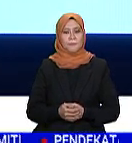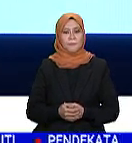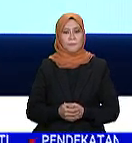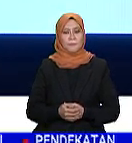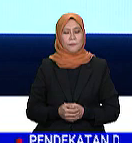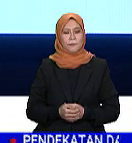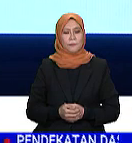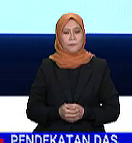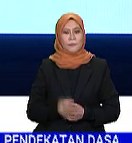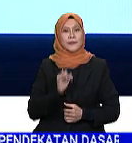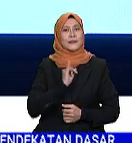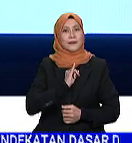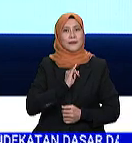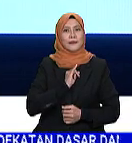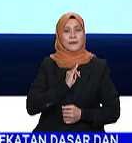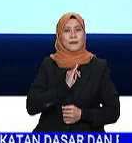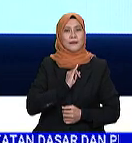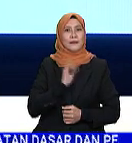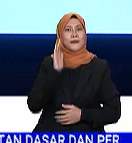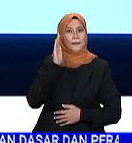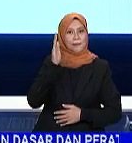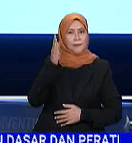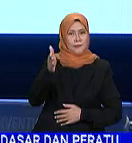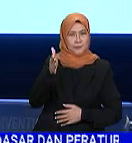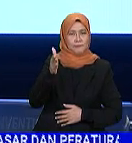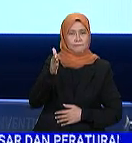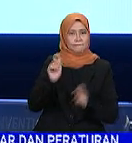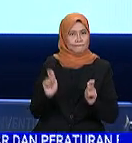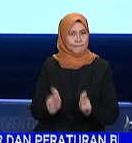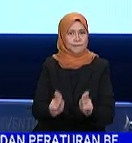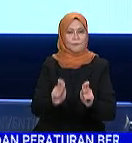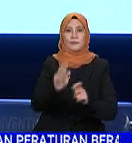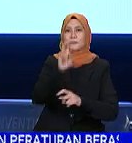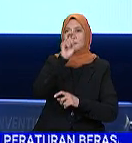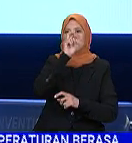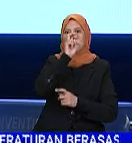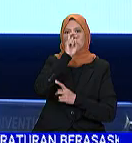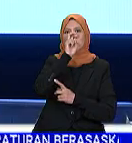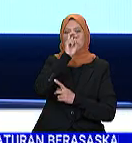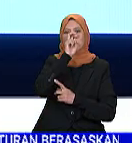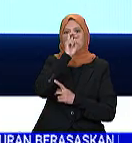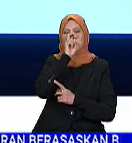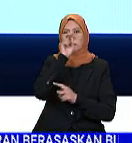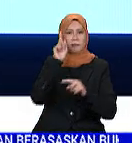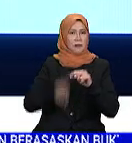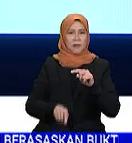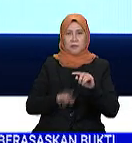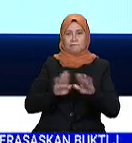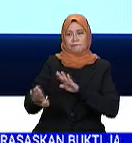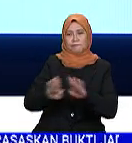Hai saya Pagan benar-benar mengambil tindakan yang tegas tidak ada kompromi